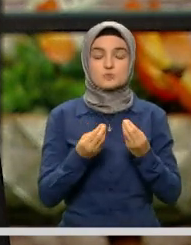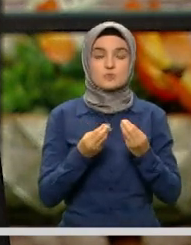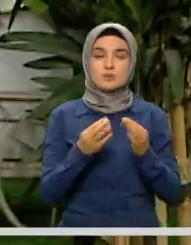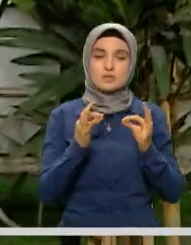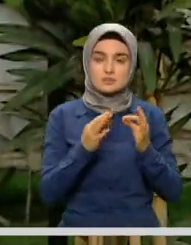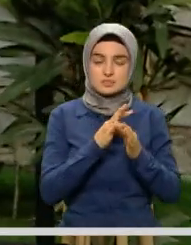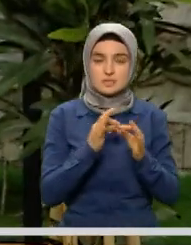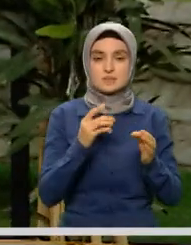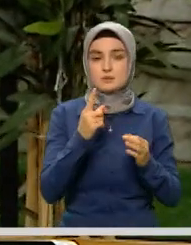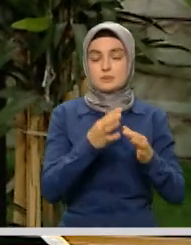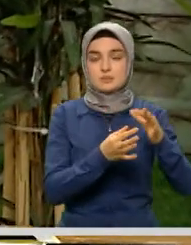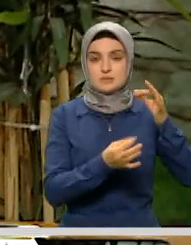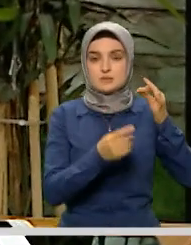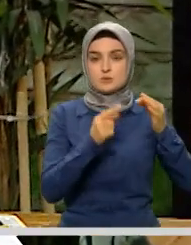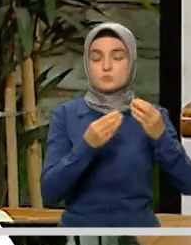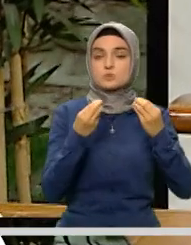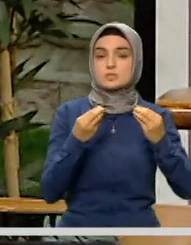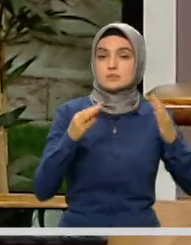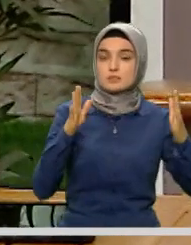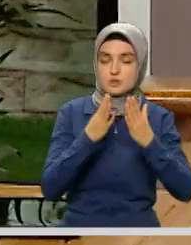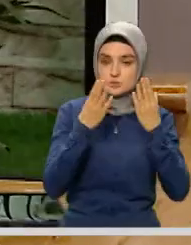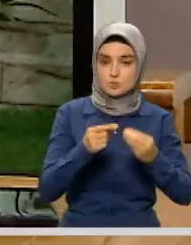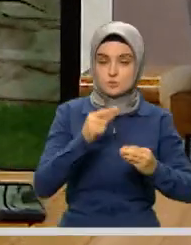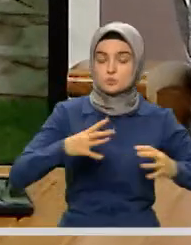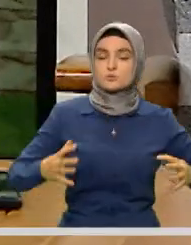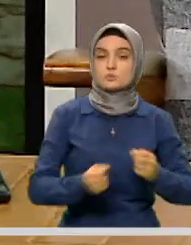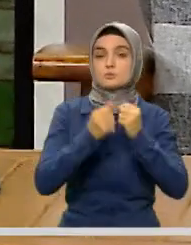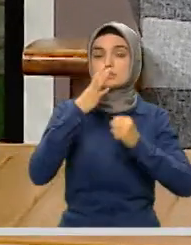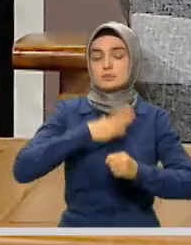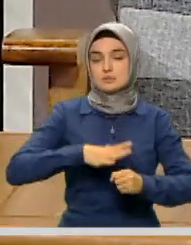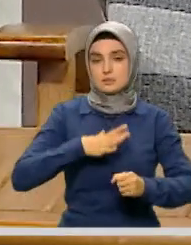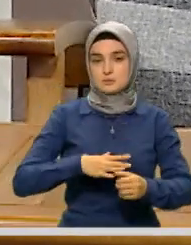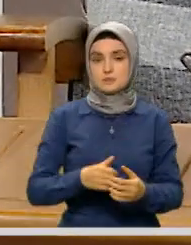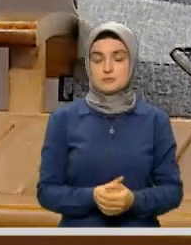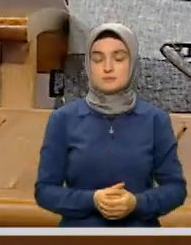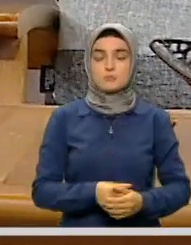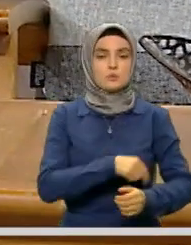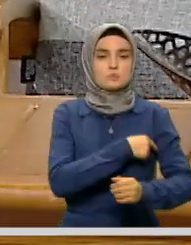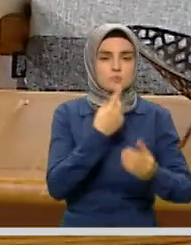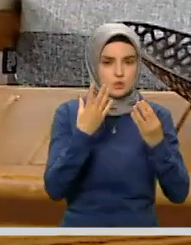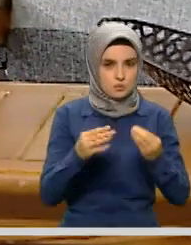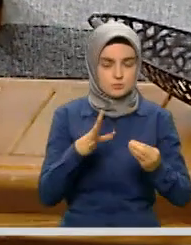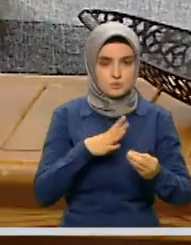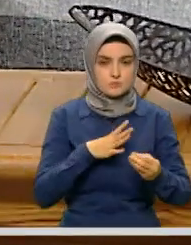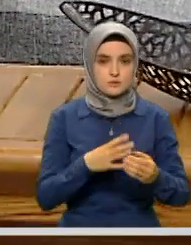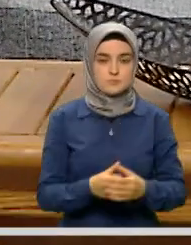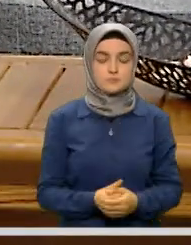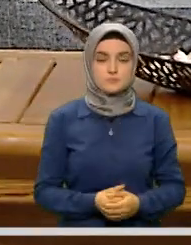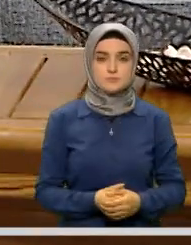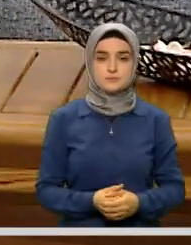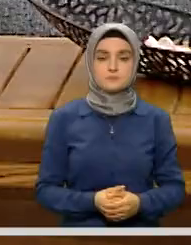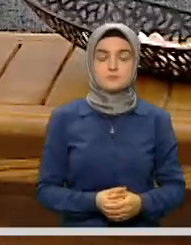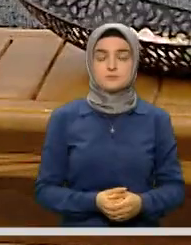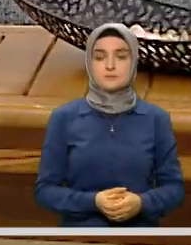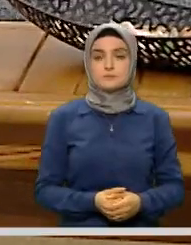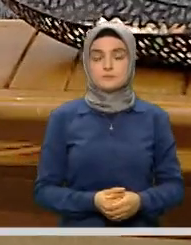hassas bir insanın hani bu iyiliğe karşılık onun kurtulmasını istemesi, Gayet normal bir şey yani. Hani ve insani